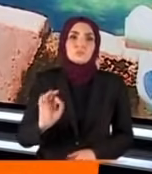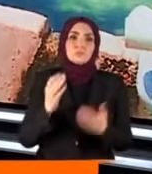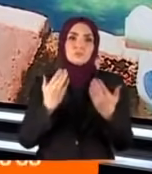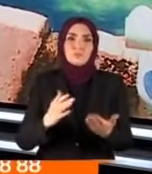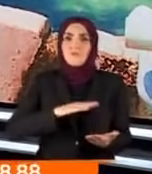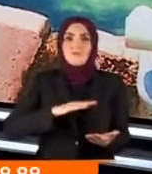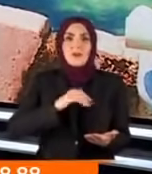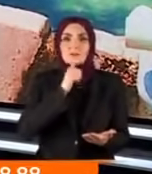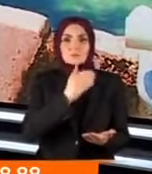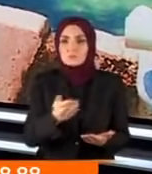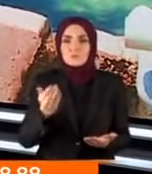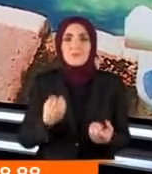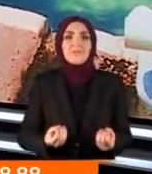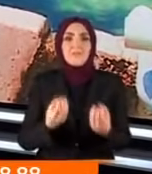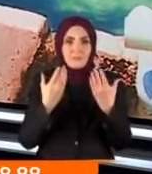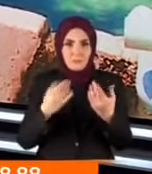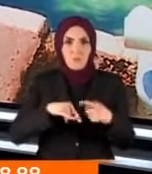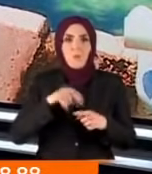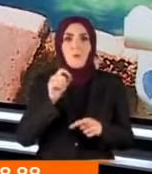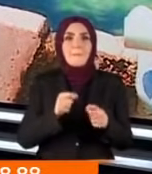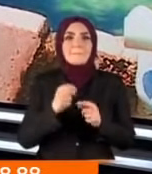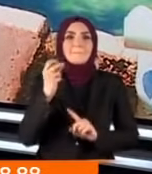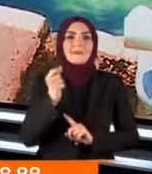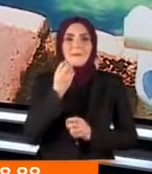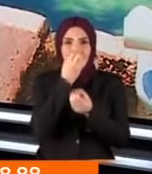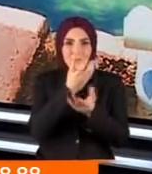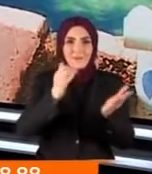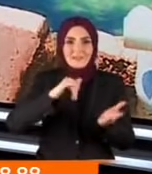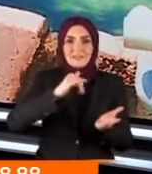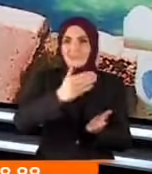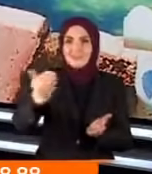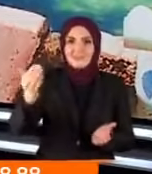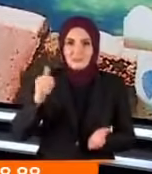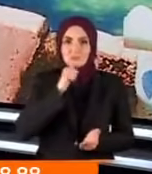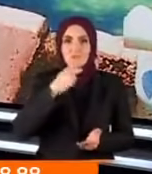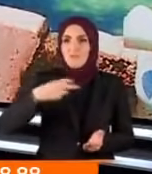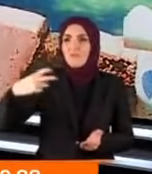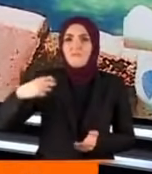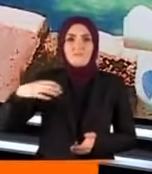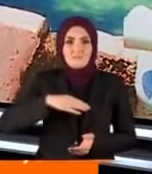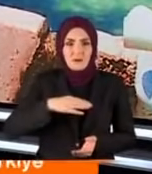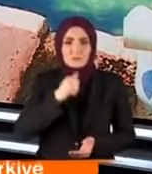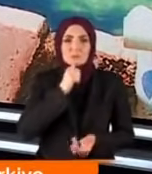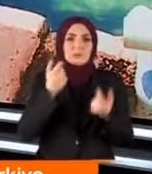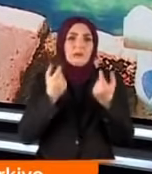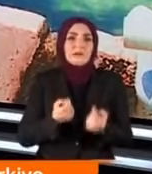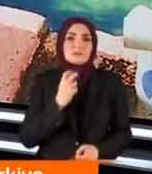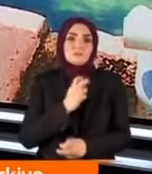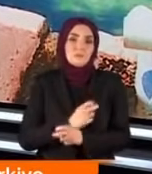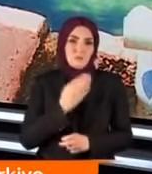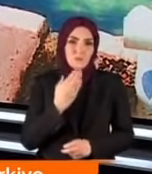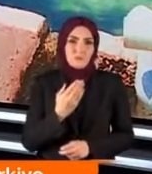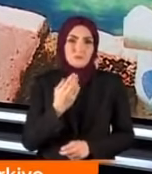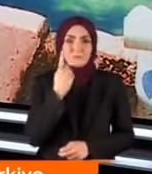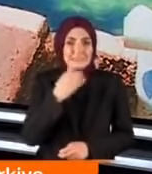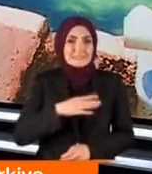hobi bahçeleri de suya ortak olunca köy susuz kalıyor. O köylülerin şimdi tek bir isteği var. O da su sorununun